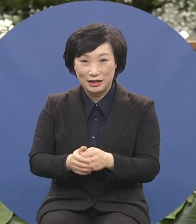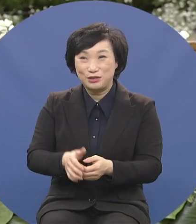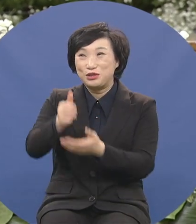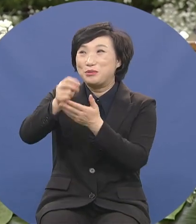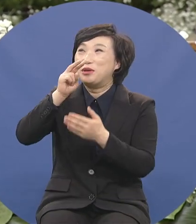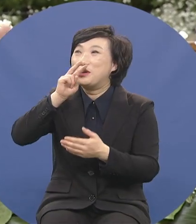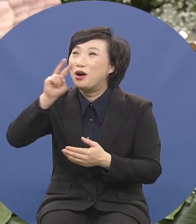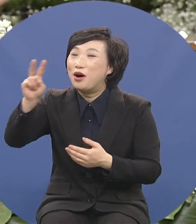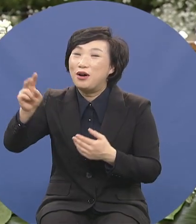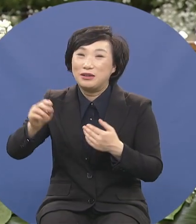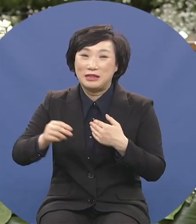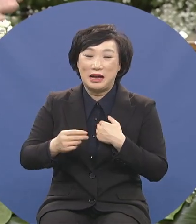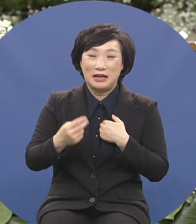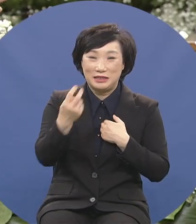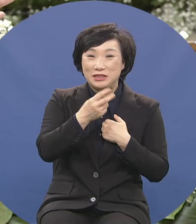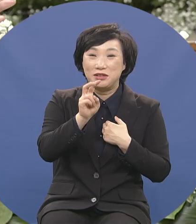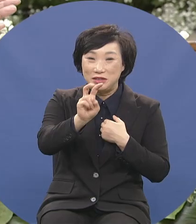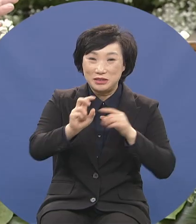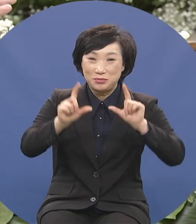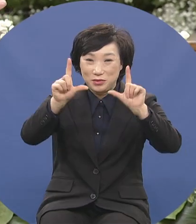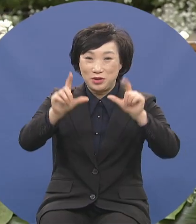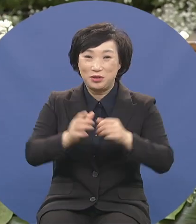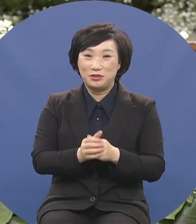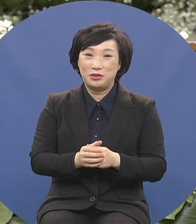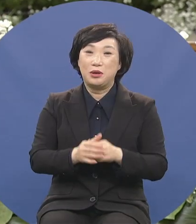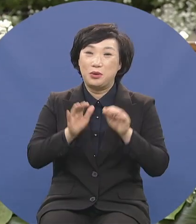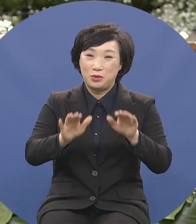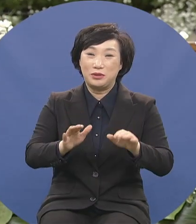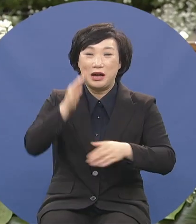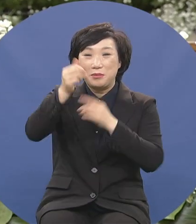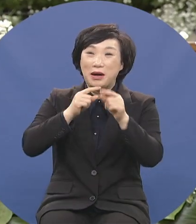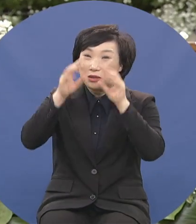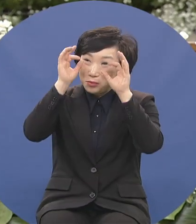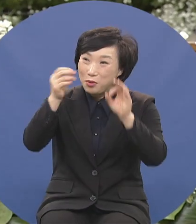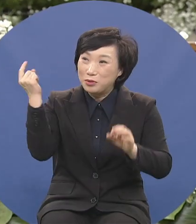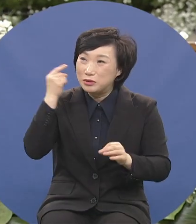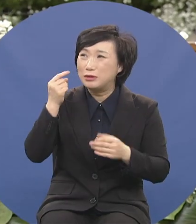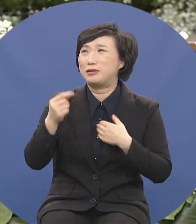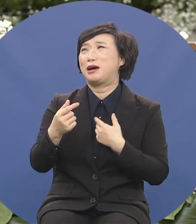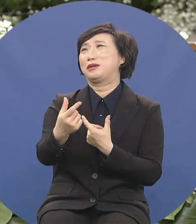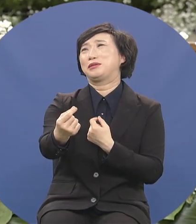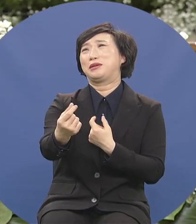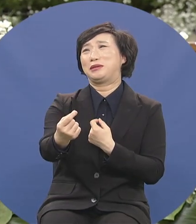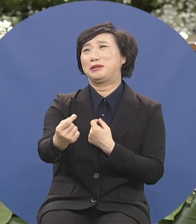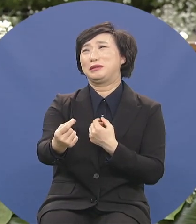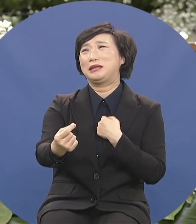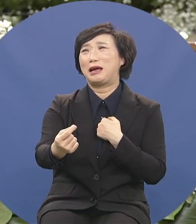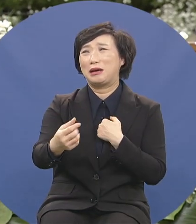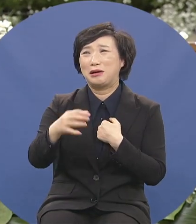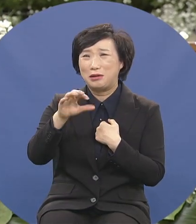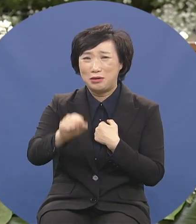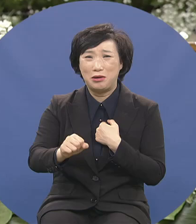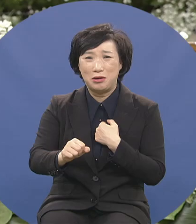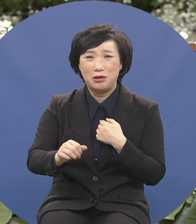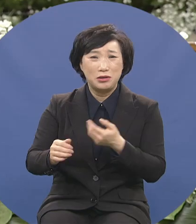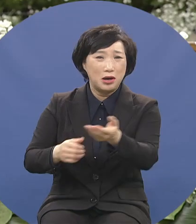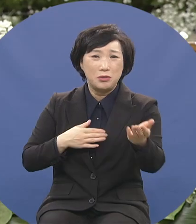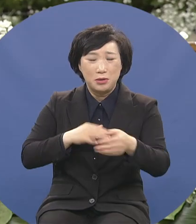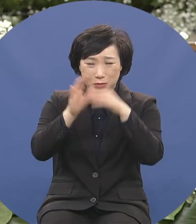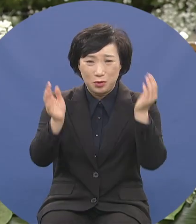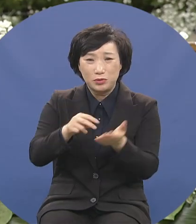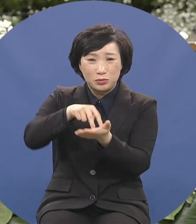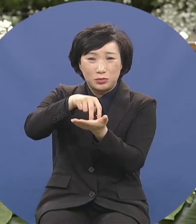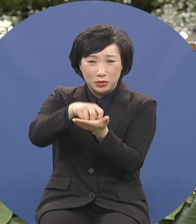주여, 2020년도 오늘 말씀을 들어보니 내 말씀입니다. 무릎 딱